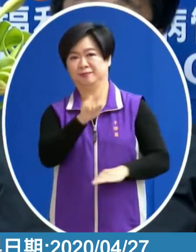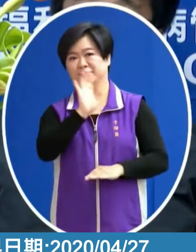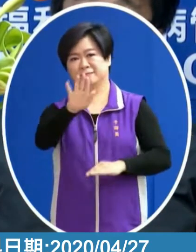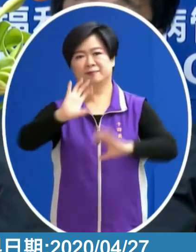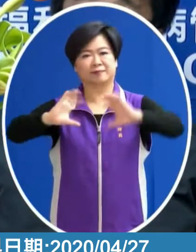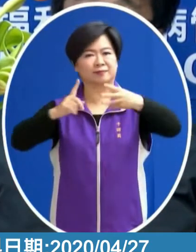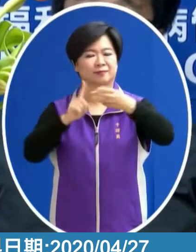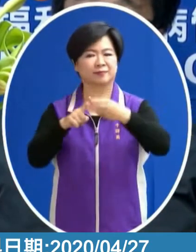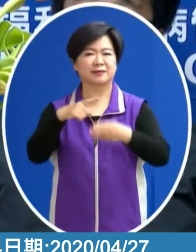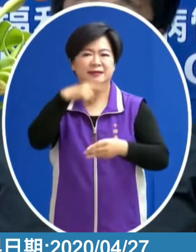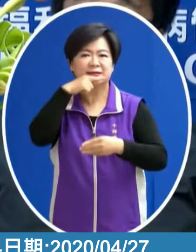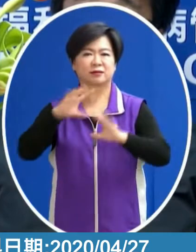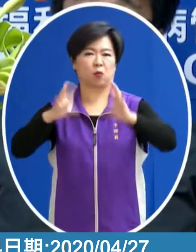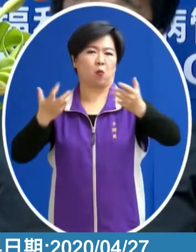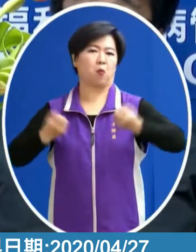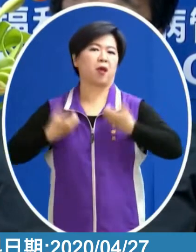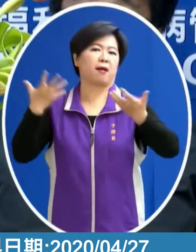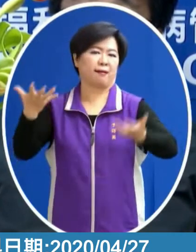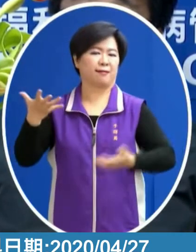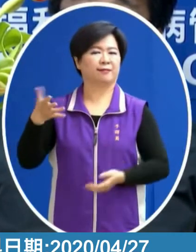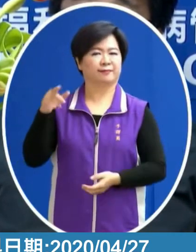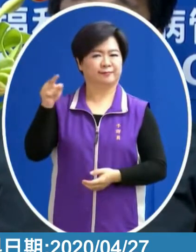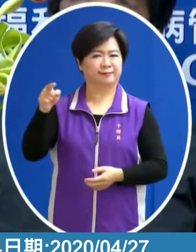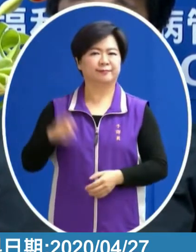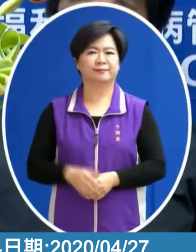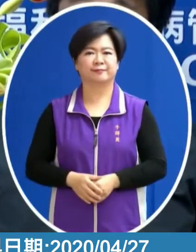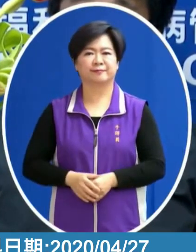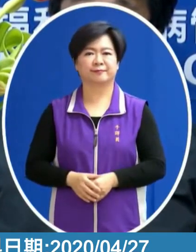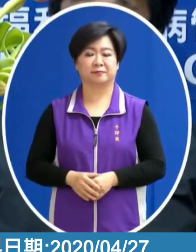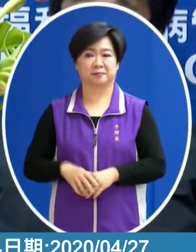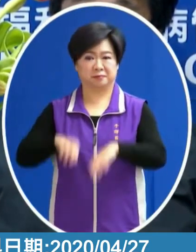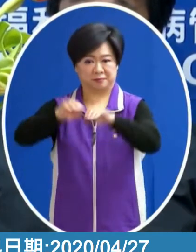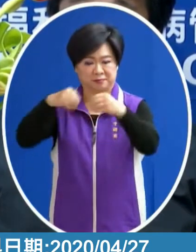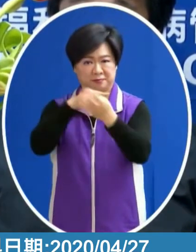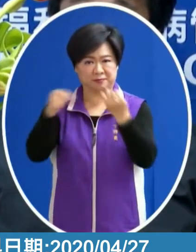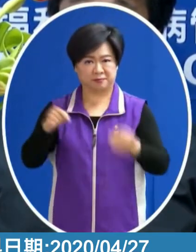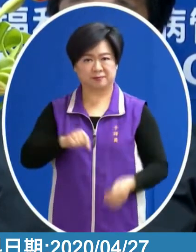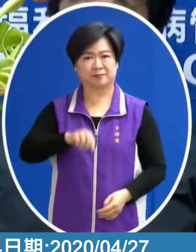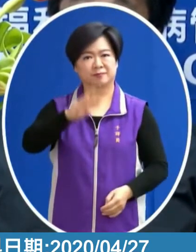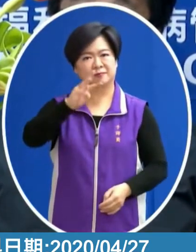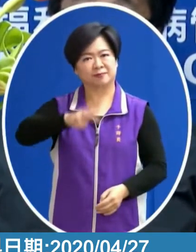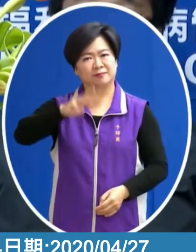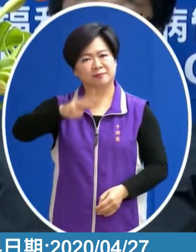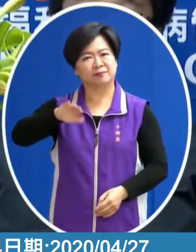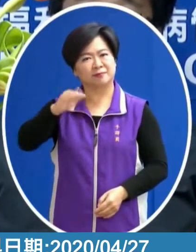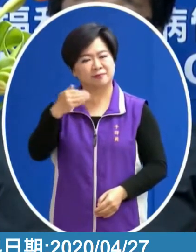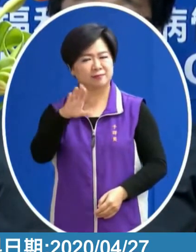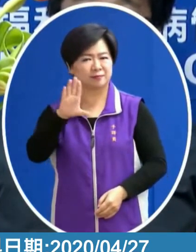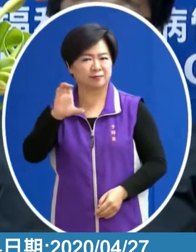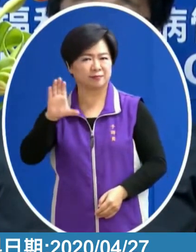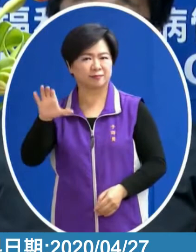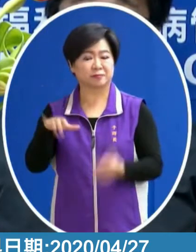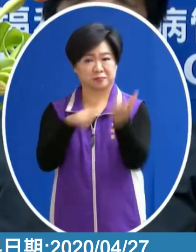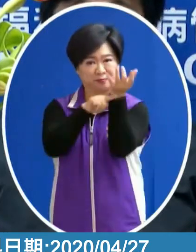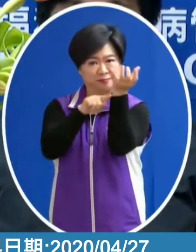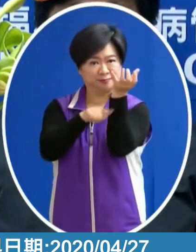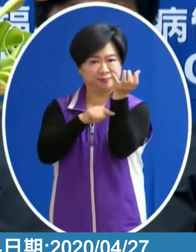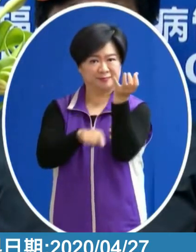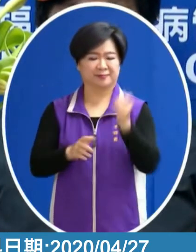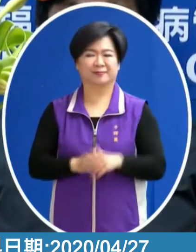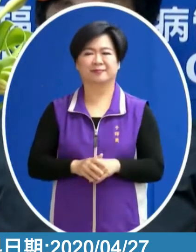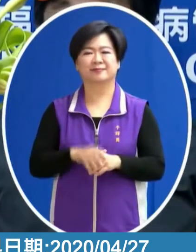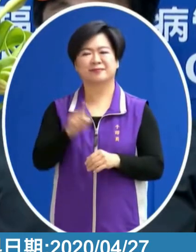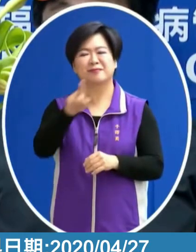也是他们的一个国庆日，哈，总共送了我们3999朵的玫瑰花，哦，希望能